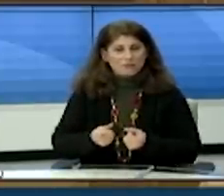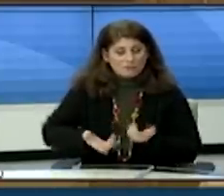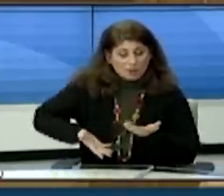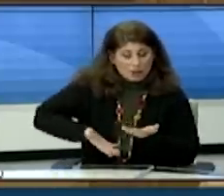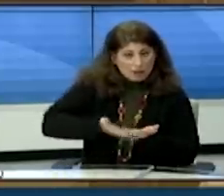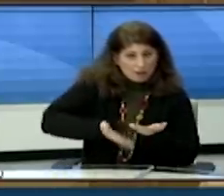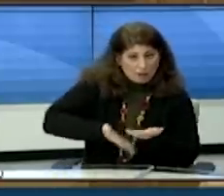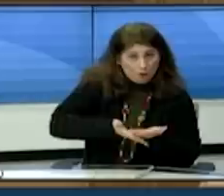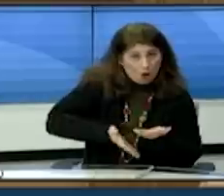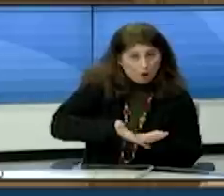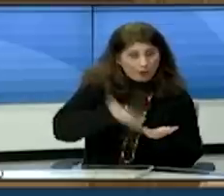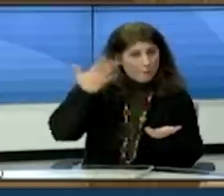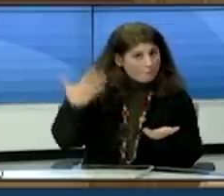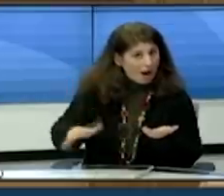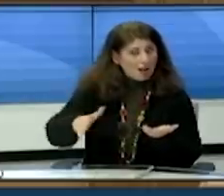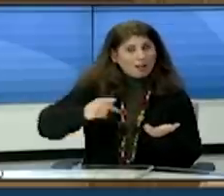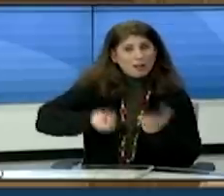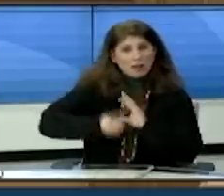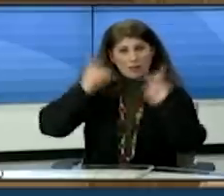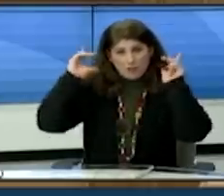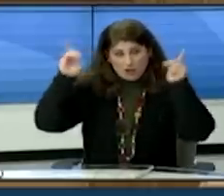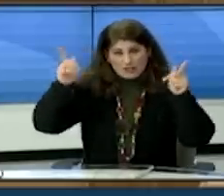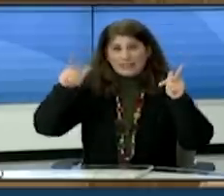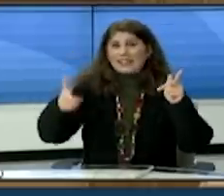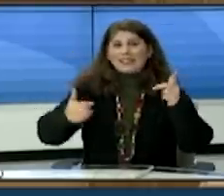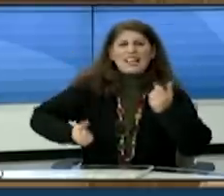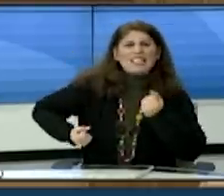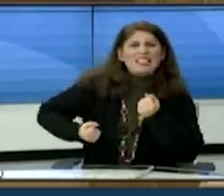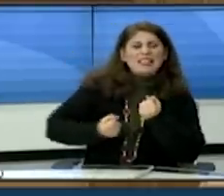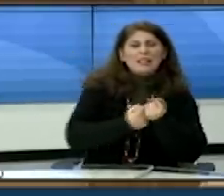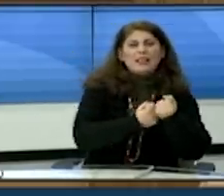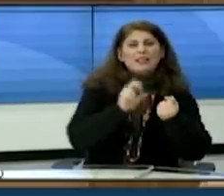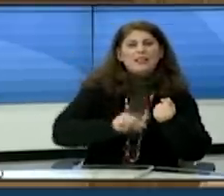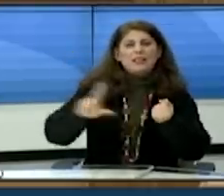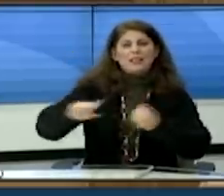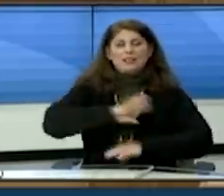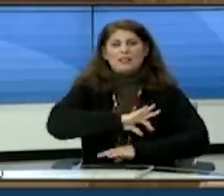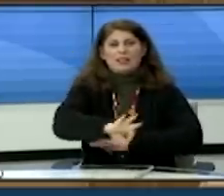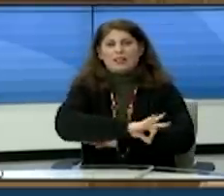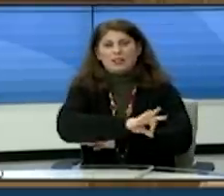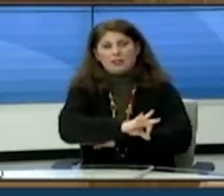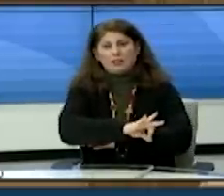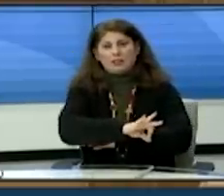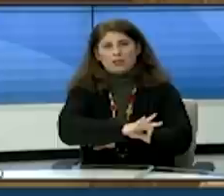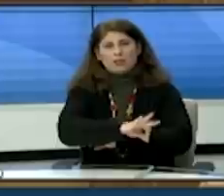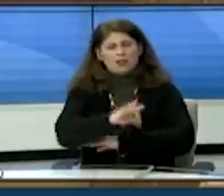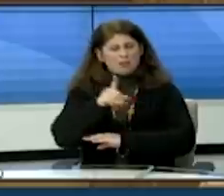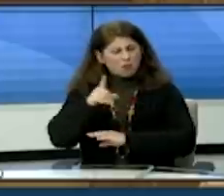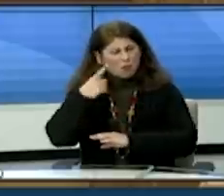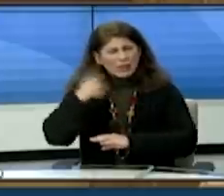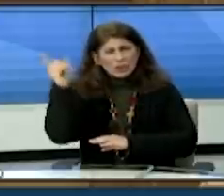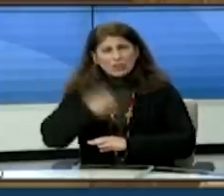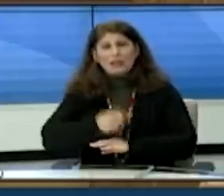βοηθείας που προσφέρατε στη Νέα Δημοκρατία είναι στήριξη της κοινής στρατηγικής σας, που πάση